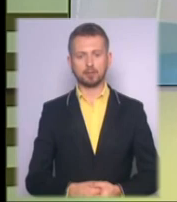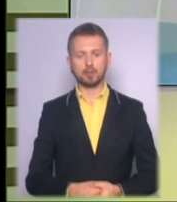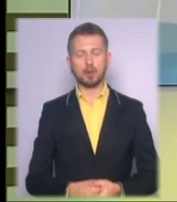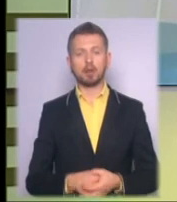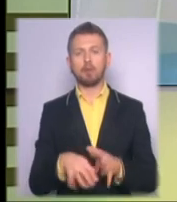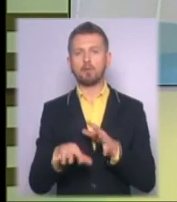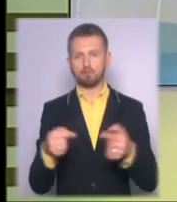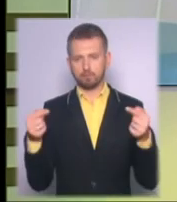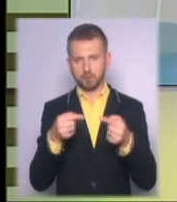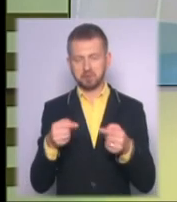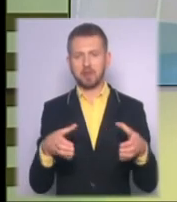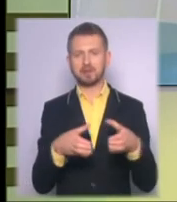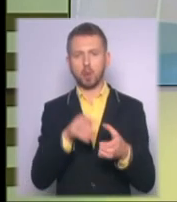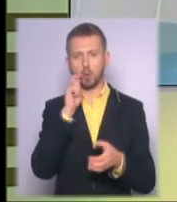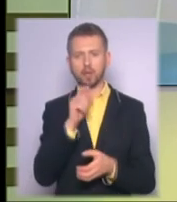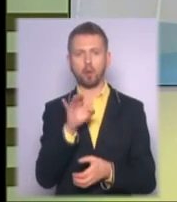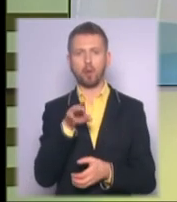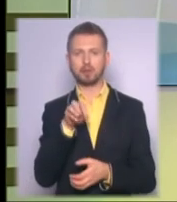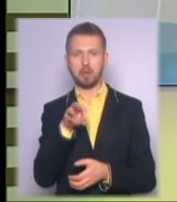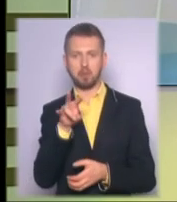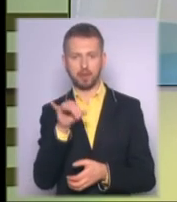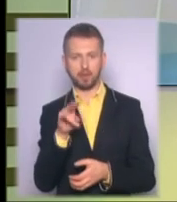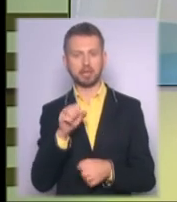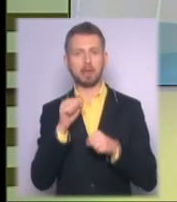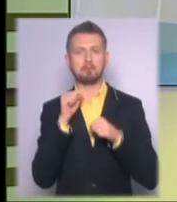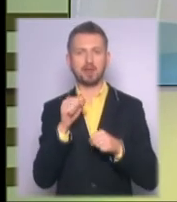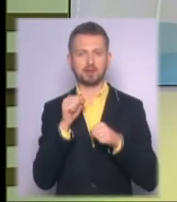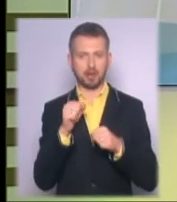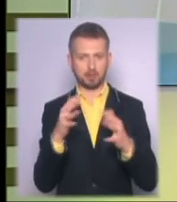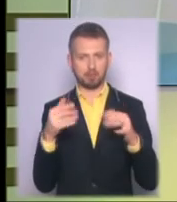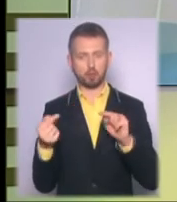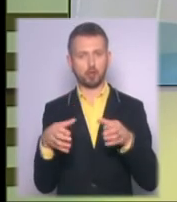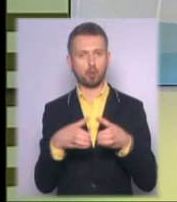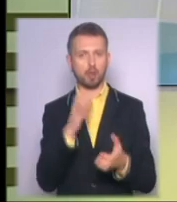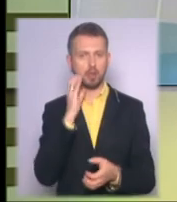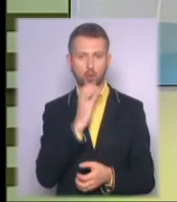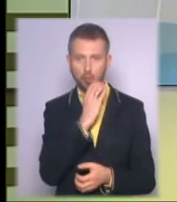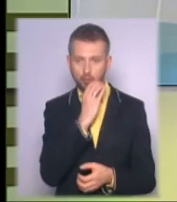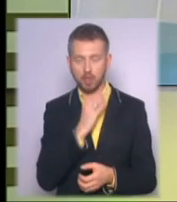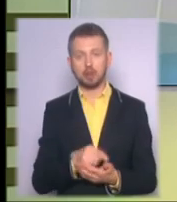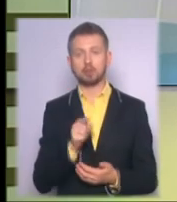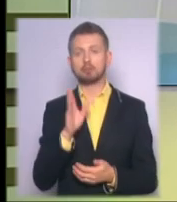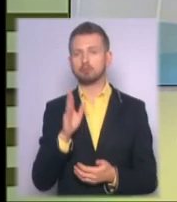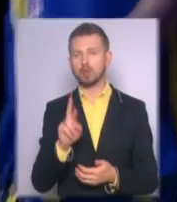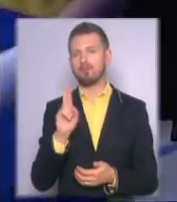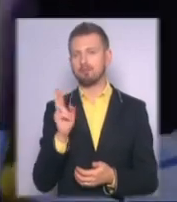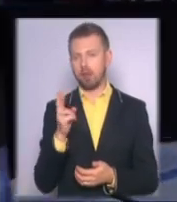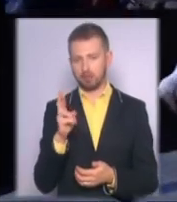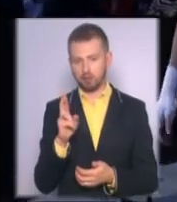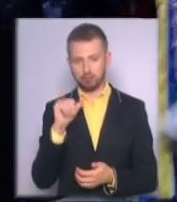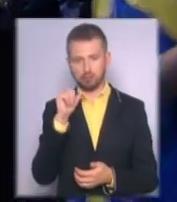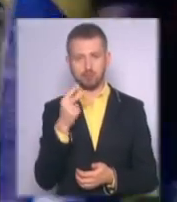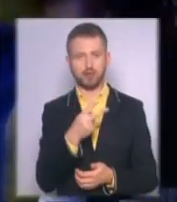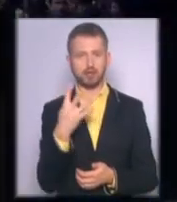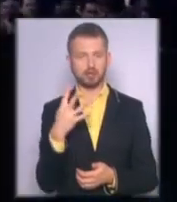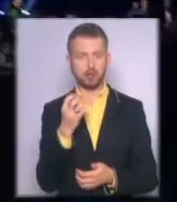Визначився склад українських отаманів на боксерський матч сусідньої серії боксу з командою Куби. Протистояння відбудеться найближчої п'ятниці, 24